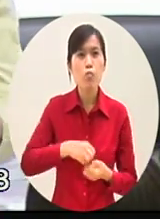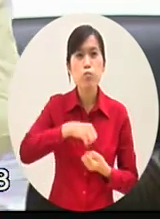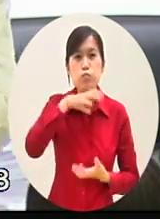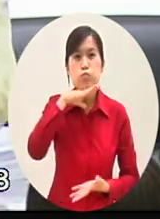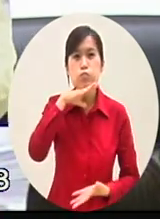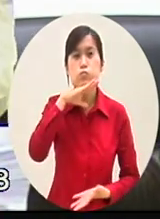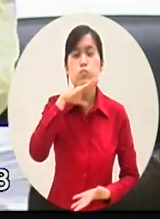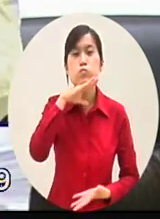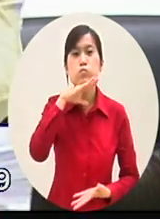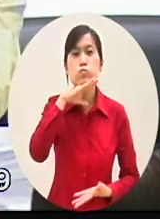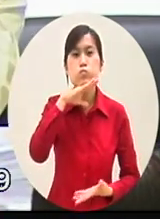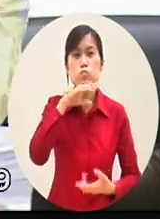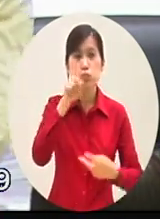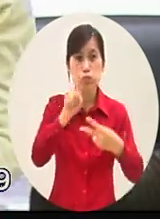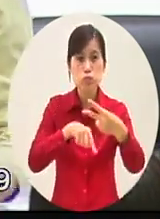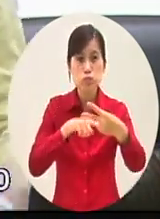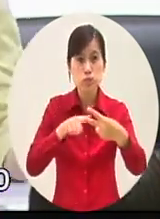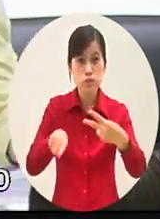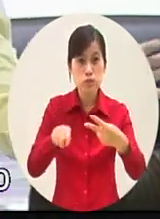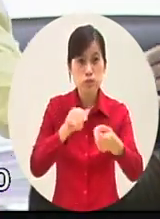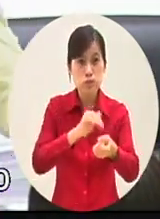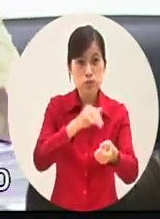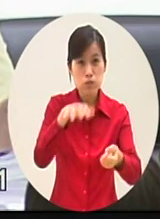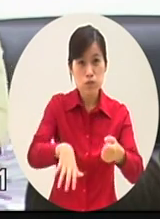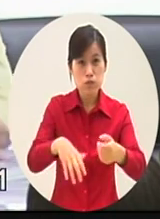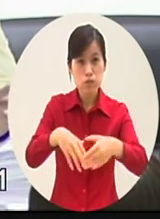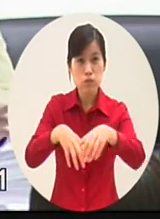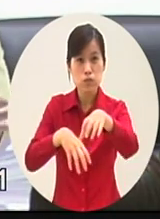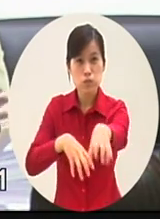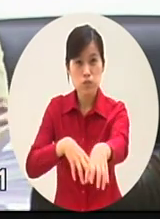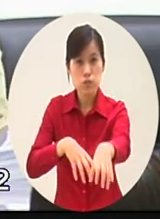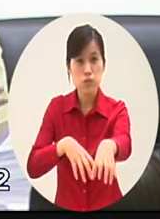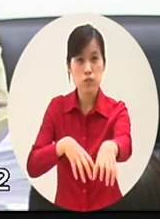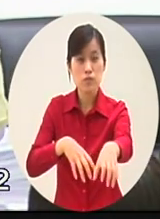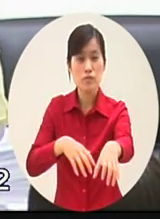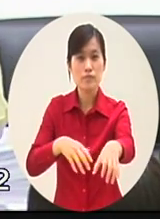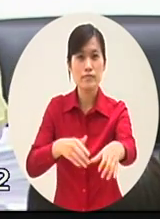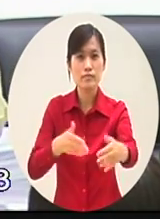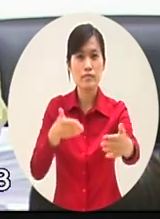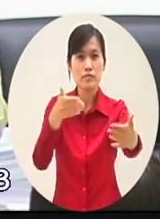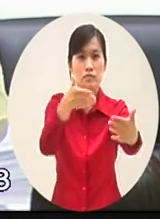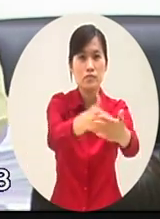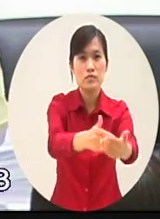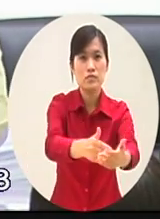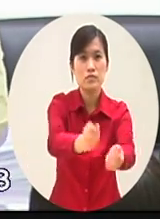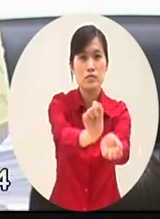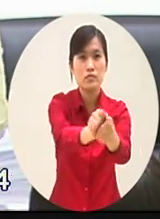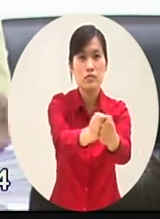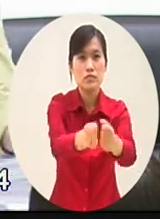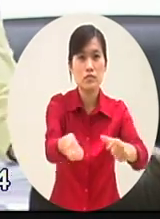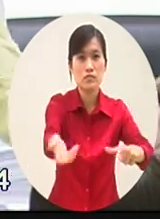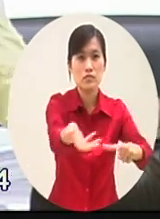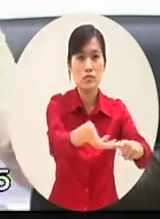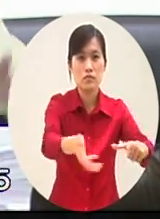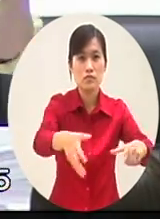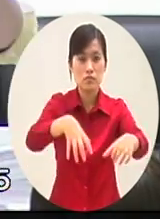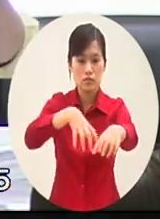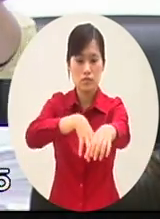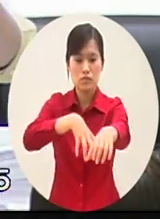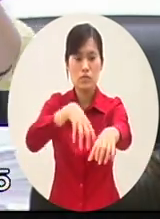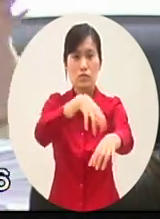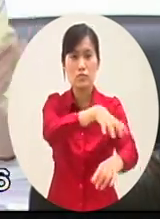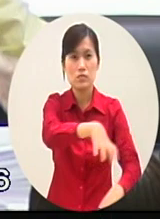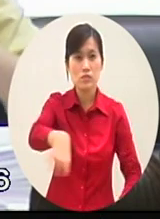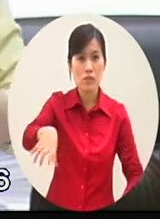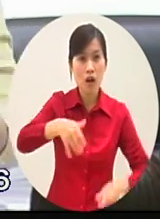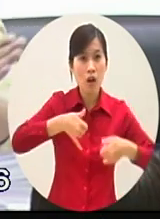到了那个澄清湖后面的这一段。它的那个路面有没有，它可能不知道是用什么材质，它的那个中央都